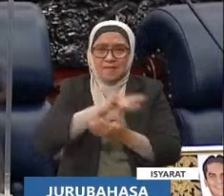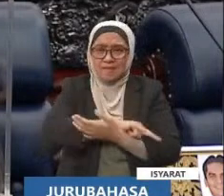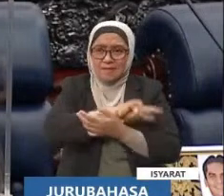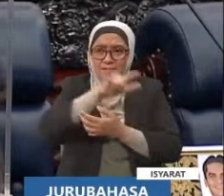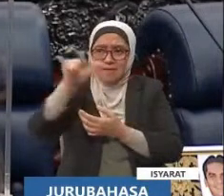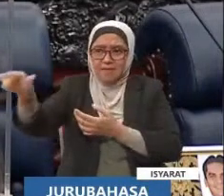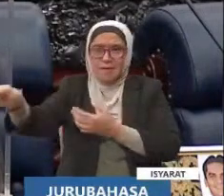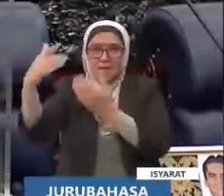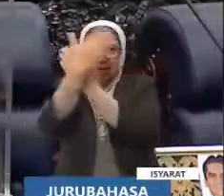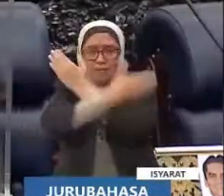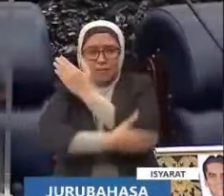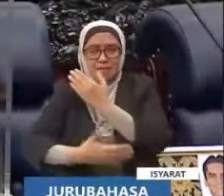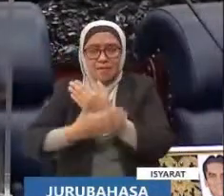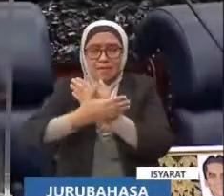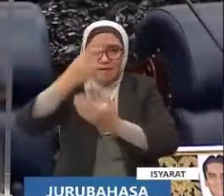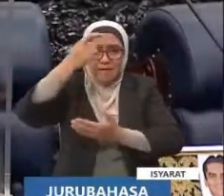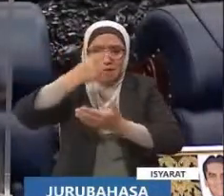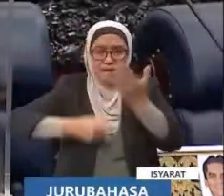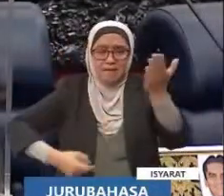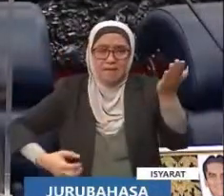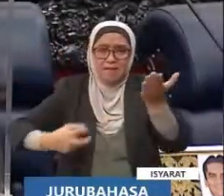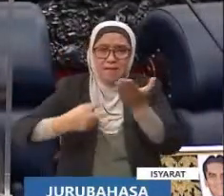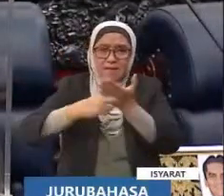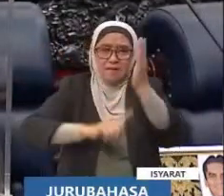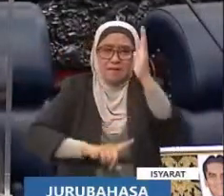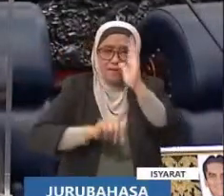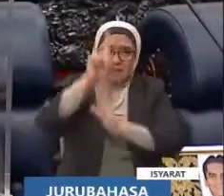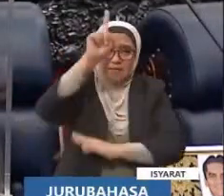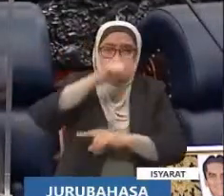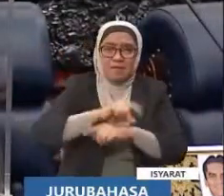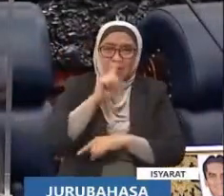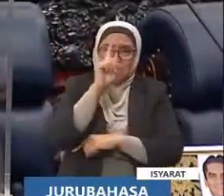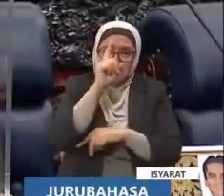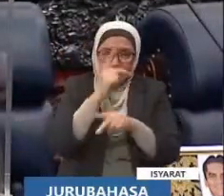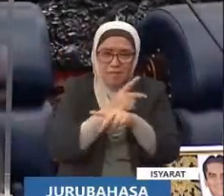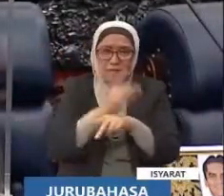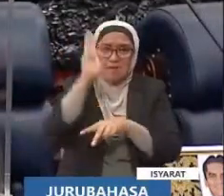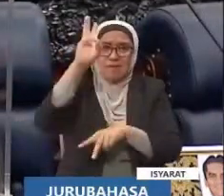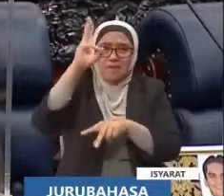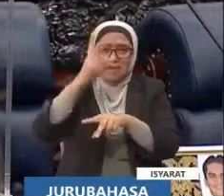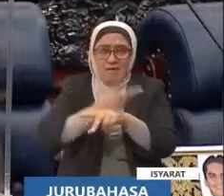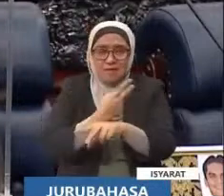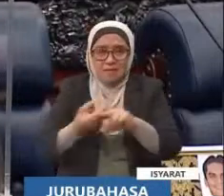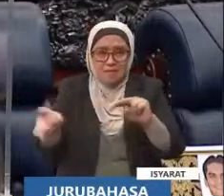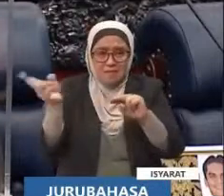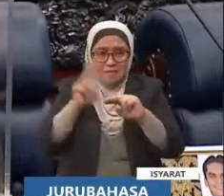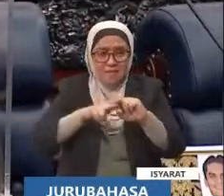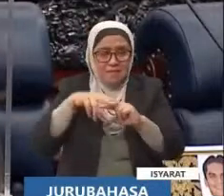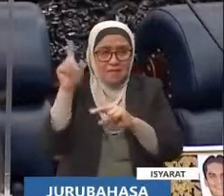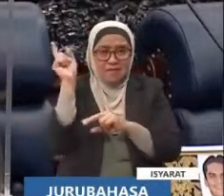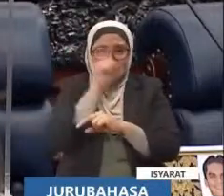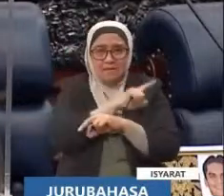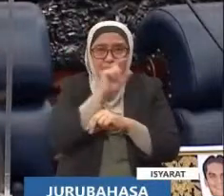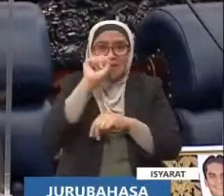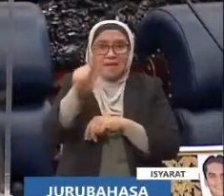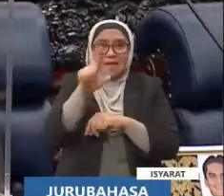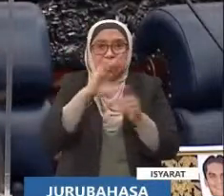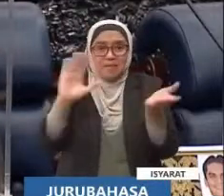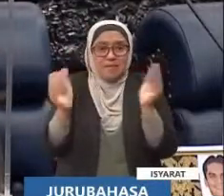tiket yang tinggi yaitu antara satu hingga enam kali ganda lebih mahal pembanding dengan harga tiket pada tahun 2011